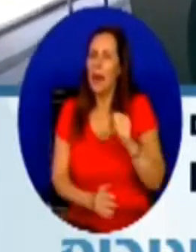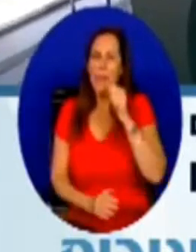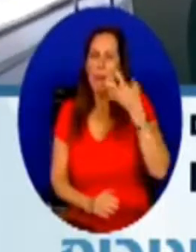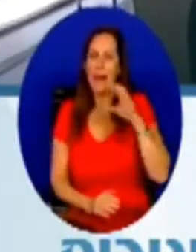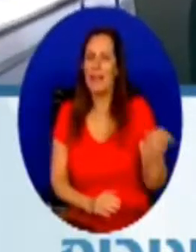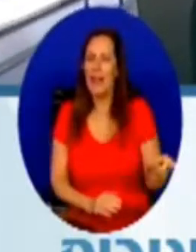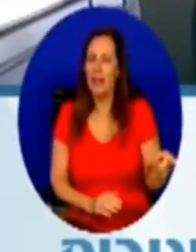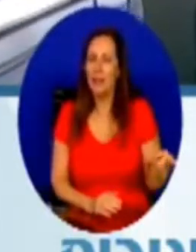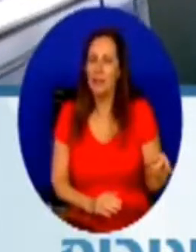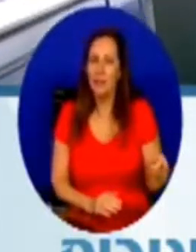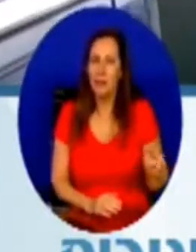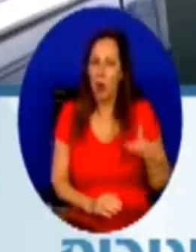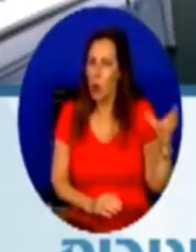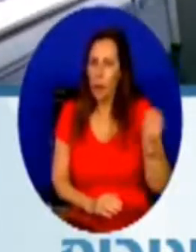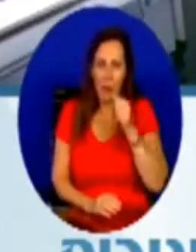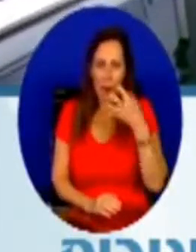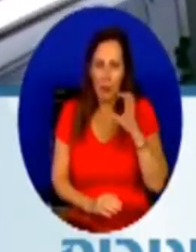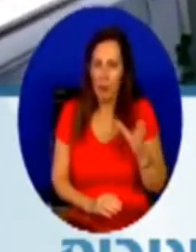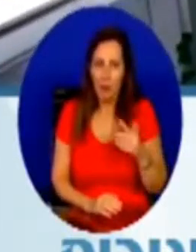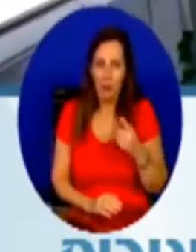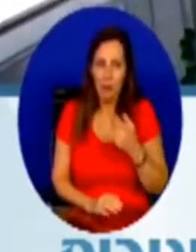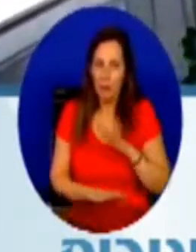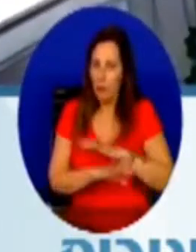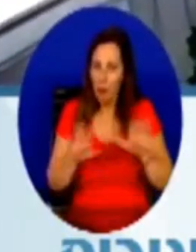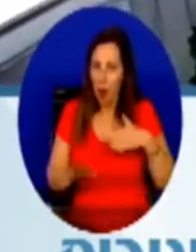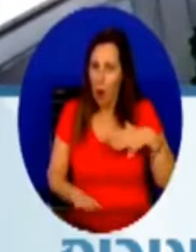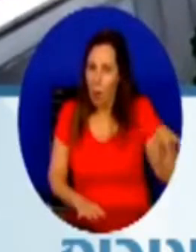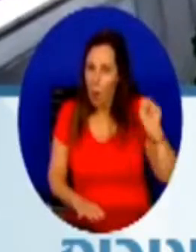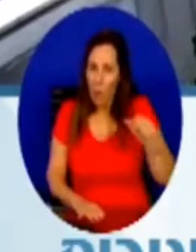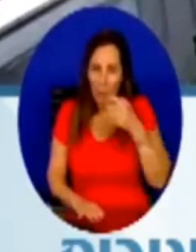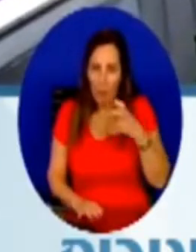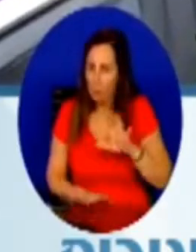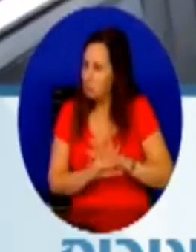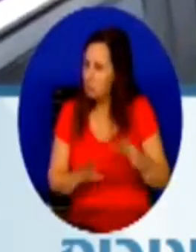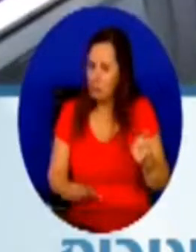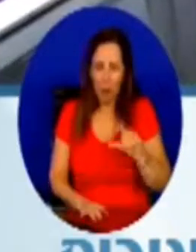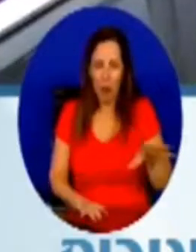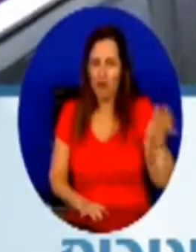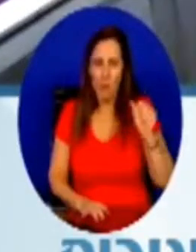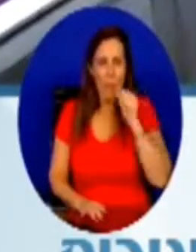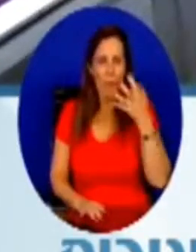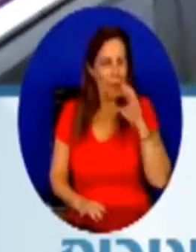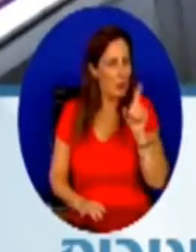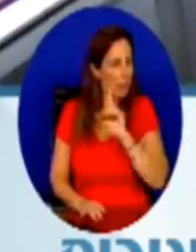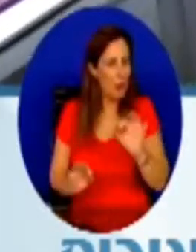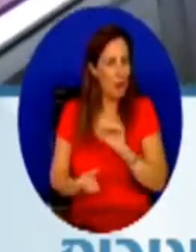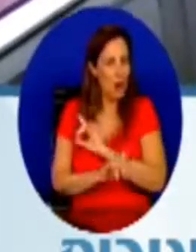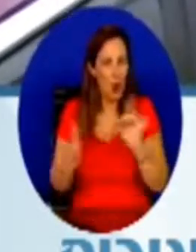חלק מסוים, לא שואבים מים הכינרת, אמרנו לי שואב מים הכינרת. בכלל? כבר, לא שואבים כמעט מים מהכינרת,